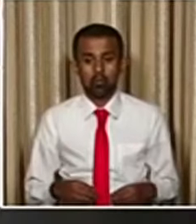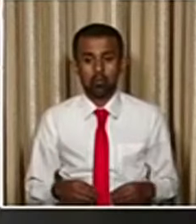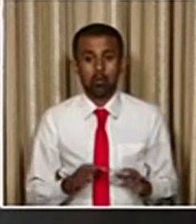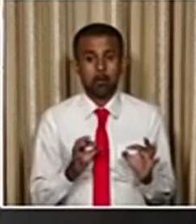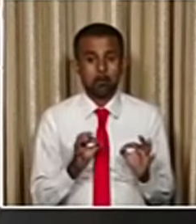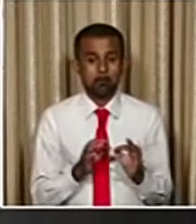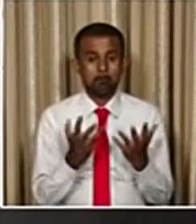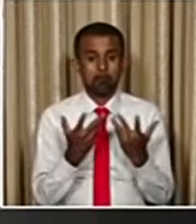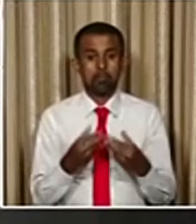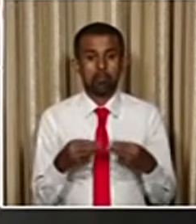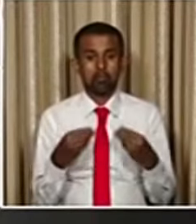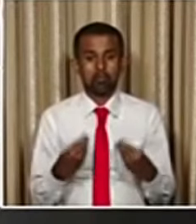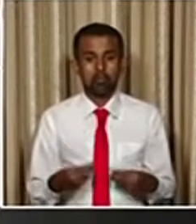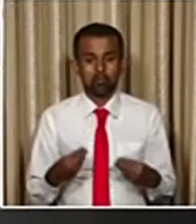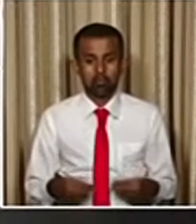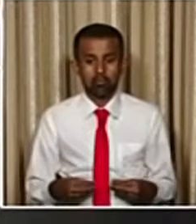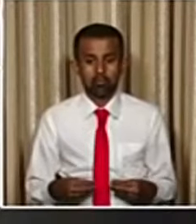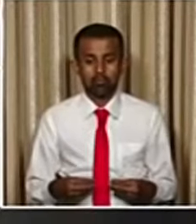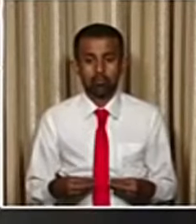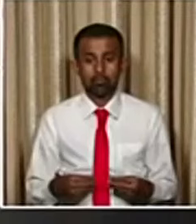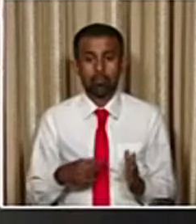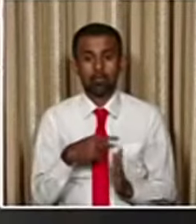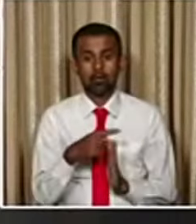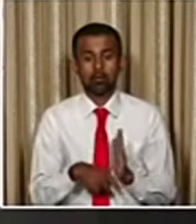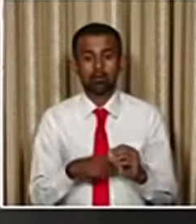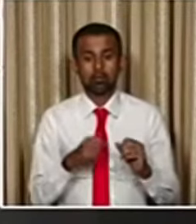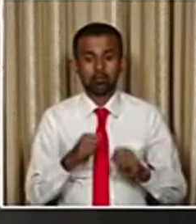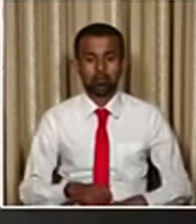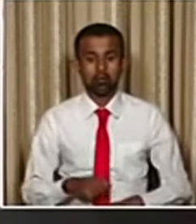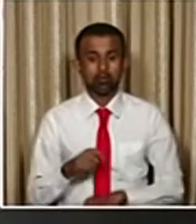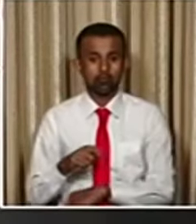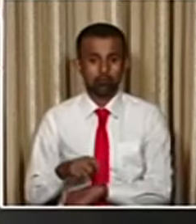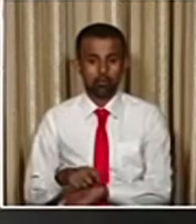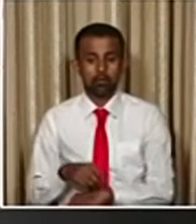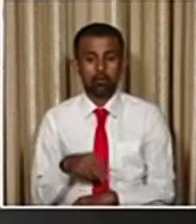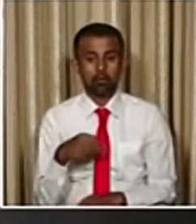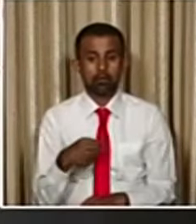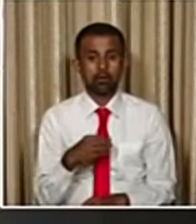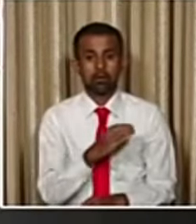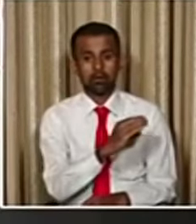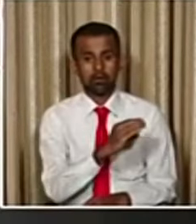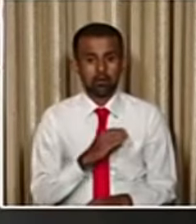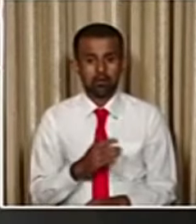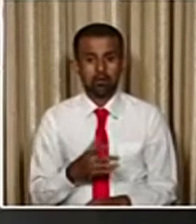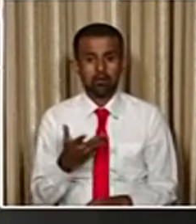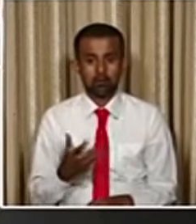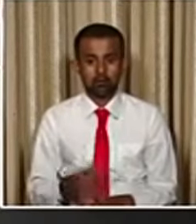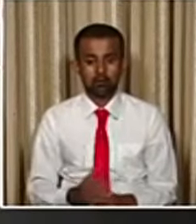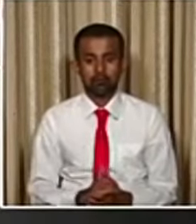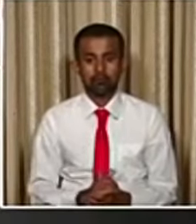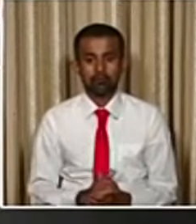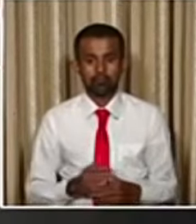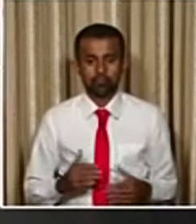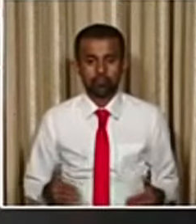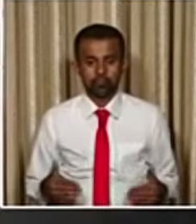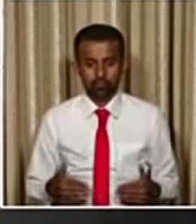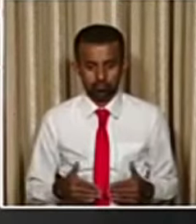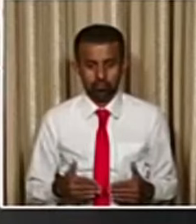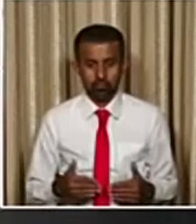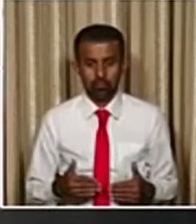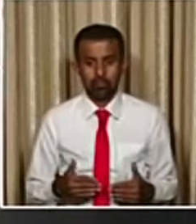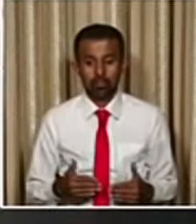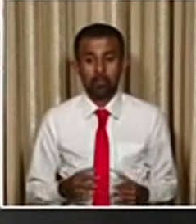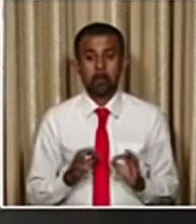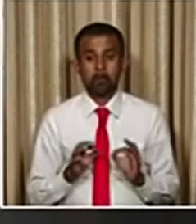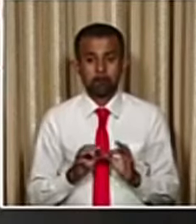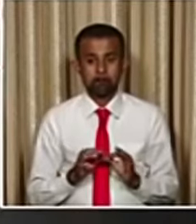ಮೇ ಬಿಲಿಯನ್ ಗಣಾಮ್ ಪಾಡುವಲಾತೀನಿ ಮೆಚ್ಚರ ಆರ್ಥಿಕ ವೆಟೀತೀನ ಅವಸ್ಥಾವಕ್ಕೆ ತಮಾಯಿ ಮೆಚ್ಚರ ನಯಾರಗನ ಮೇ ಕಲೆ ಅದಟ ಮೇವತ್